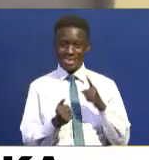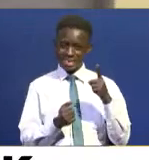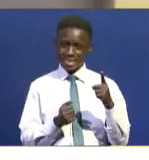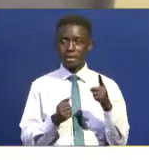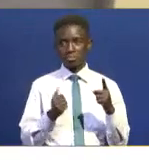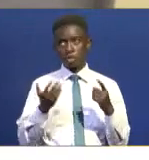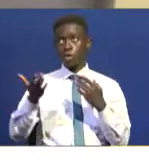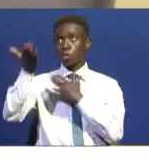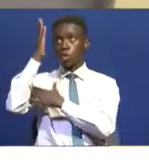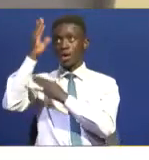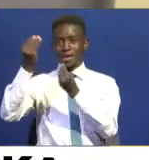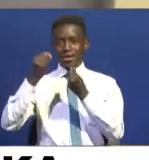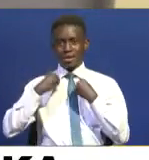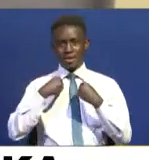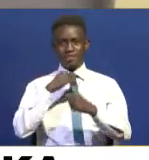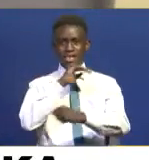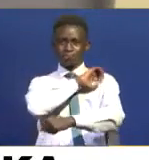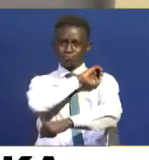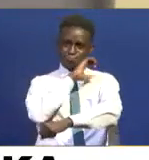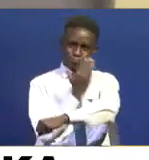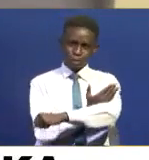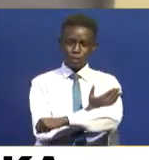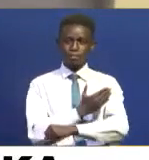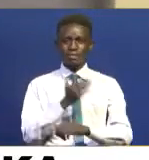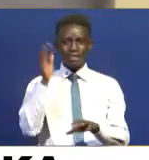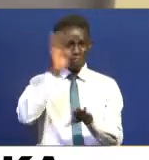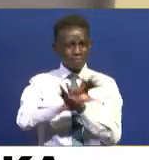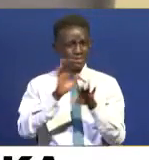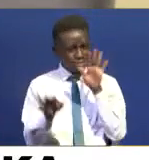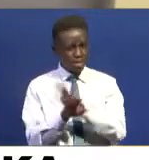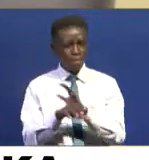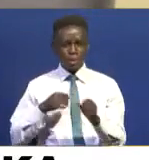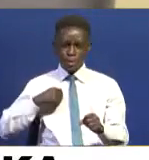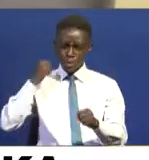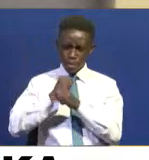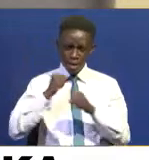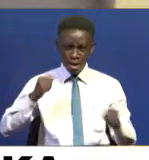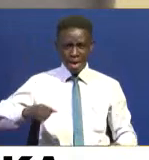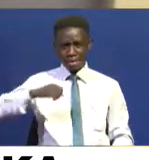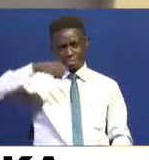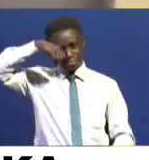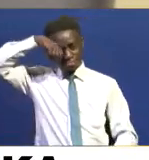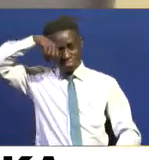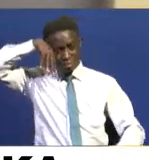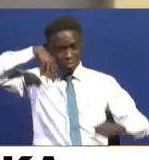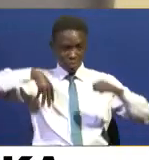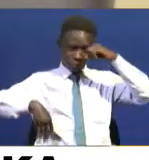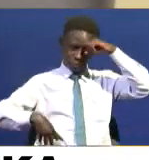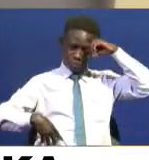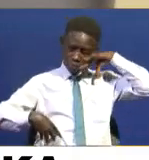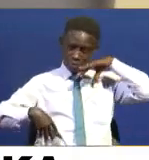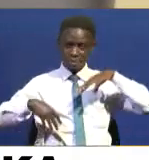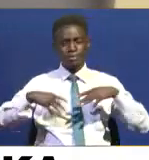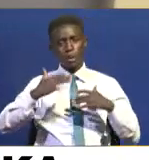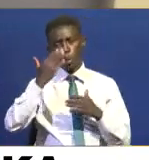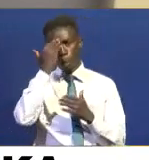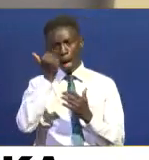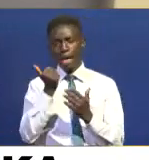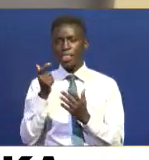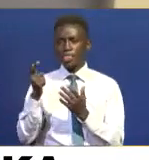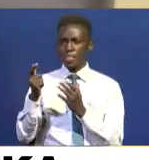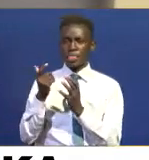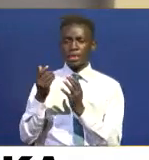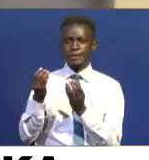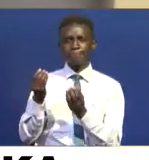Mungu amenipatia nguvu, amenipatia kila kitu ambayo nimefanya, zoezi yote nimefanya, jasho yote yenye nimetoa kupitia kwa makocha wangu, kupitia kwa ngoa